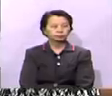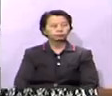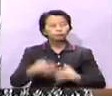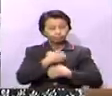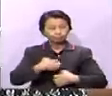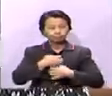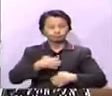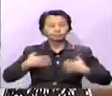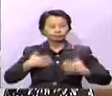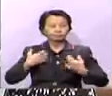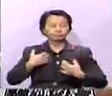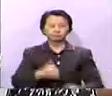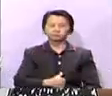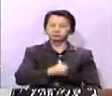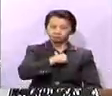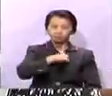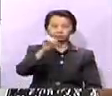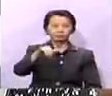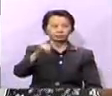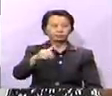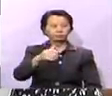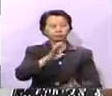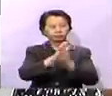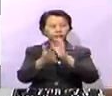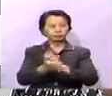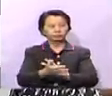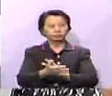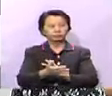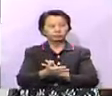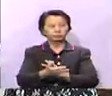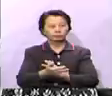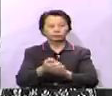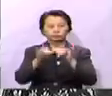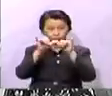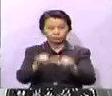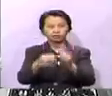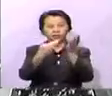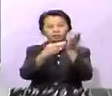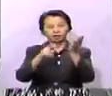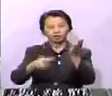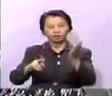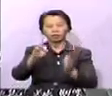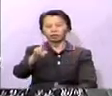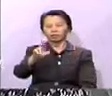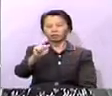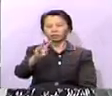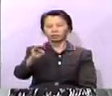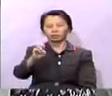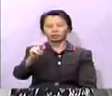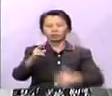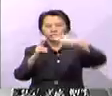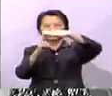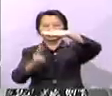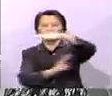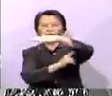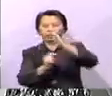Seronok, rasa bangga. Jadi tinggal kat Rawang lah. Ini merupakan jabatan yang tertinggi